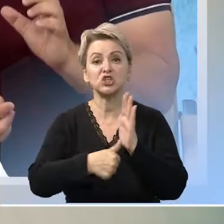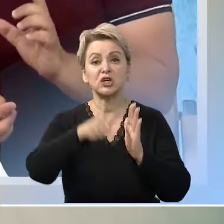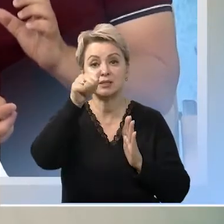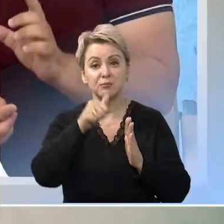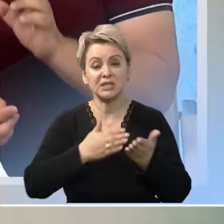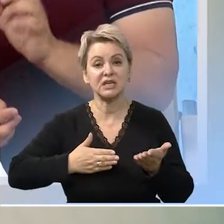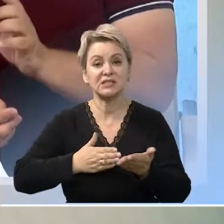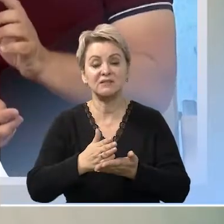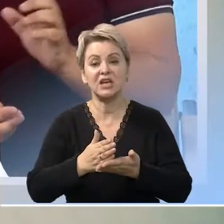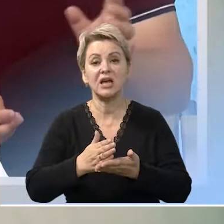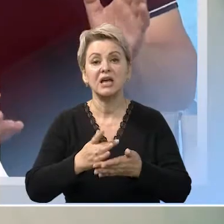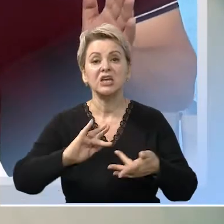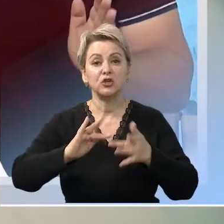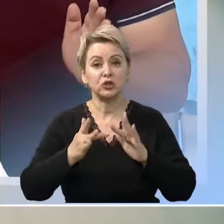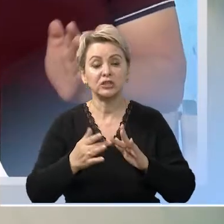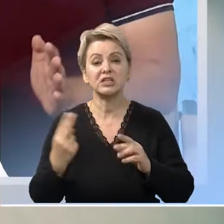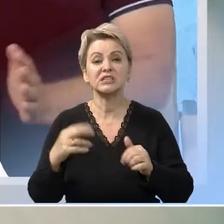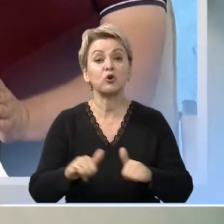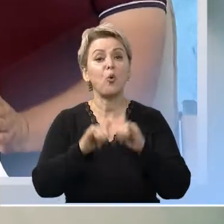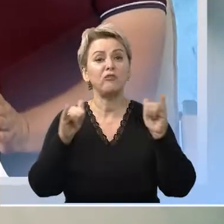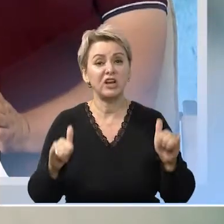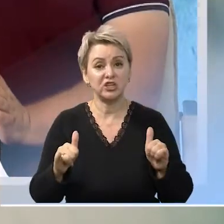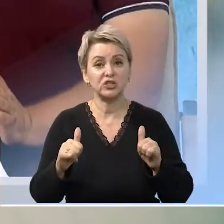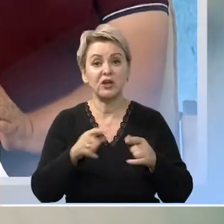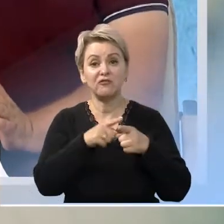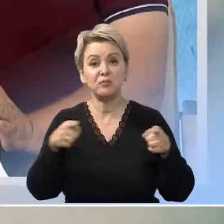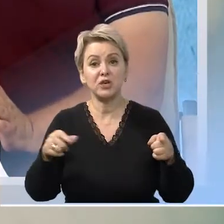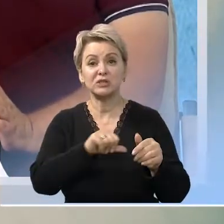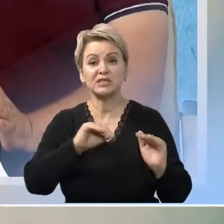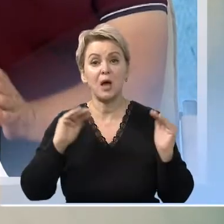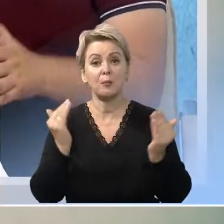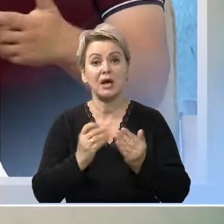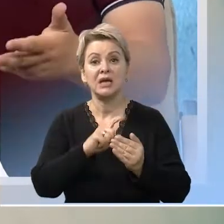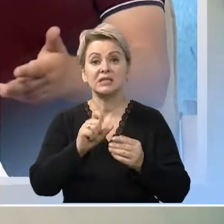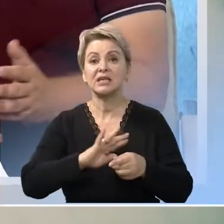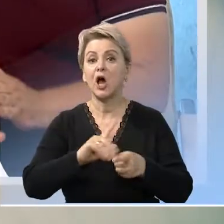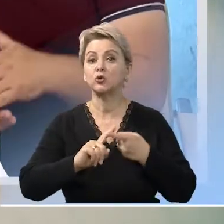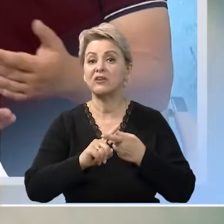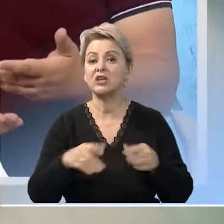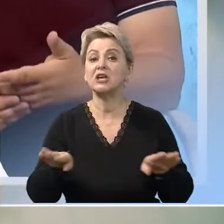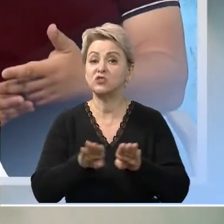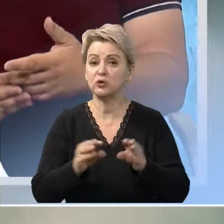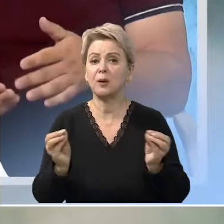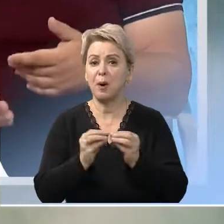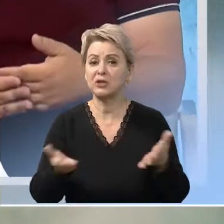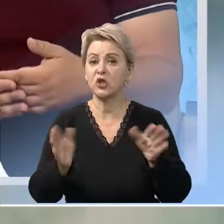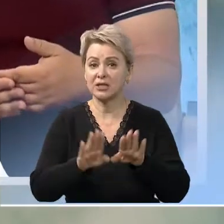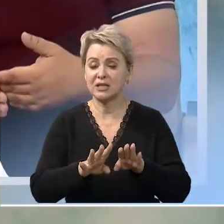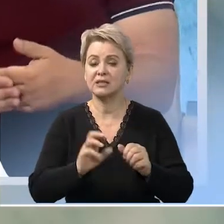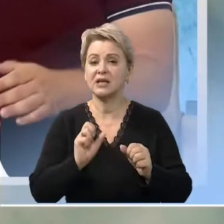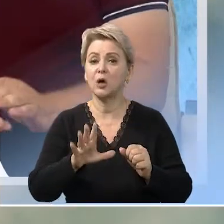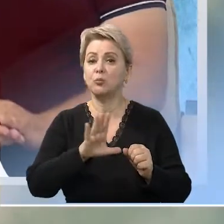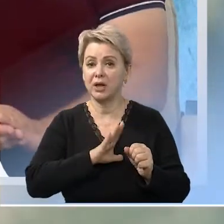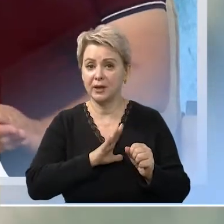последние полгода в сфере IT-технологий. Цифры эти выросли вот в период пандемии из-за коронавируса или нет? Или все-таки осталось все